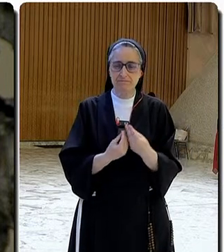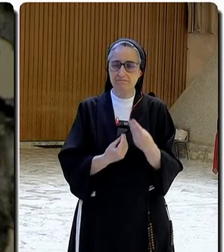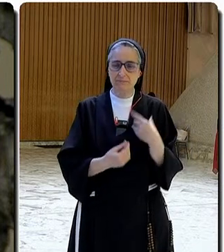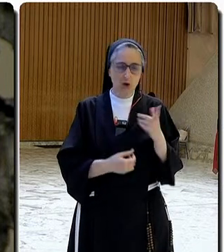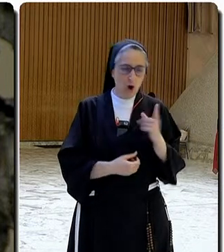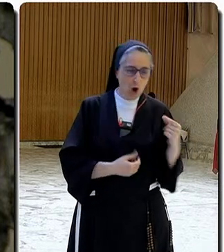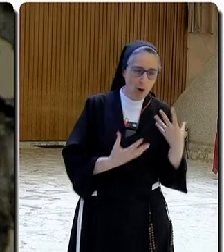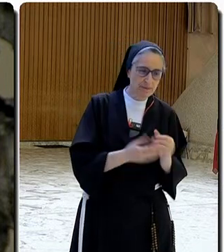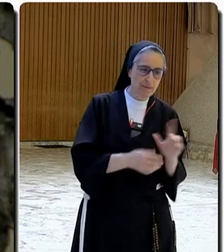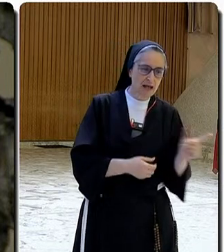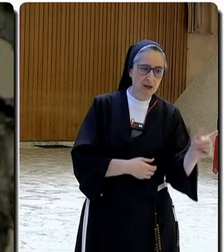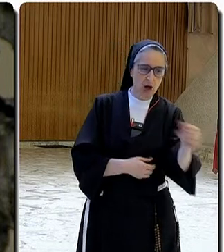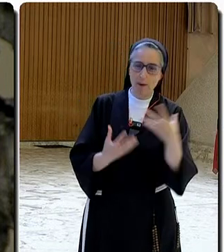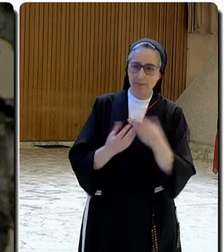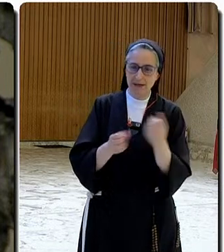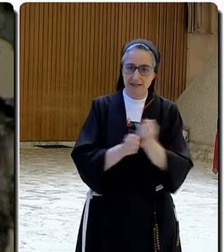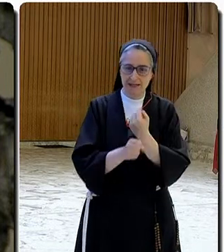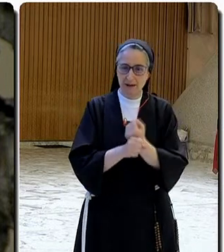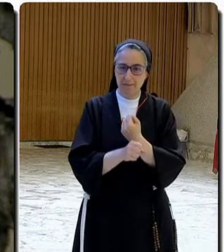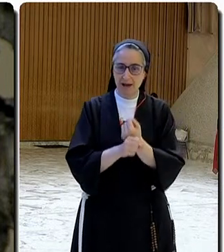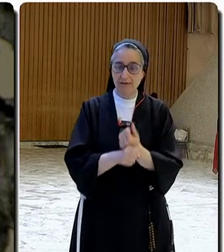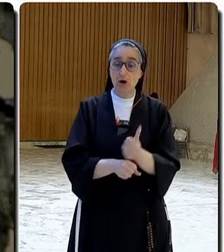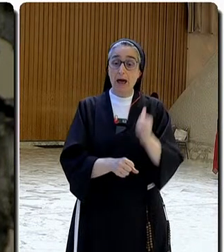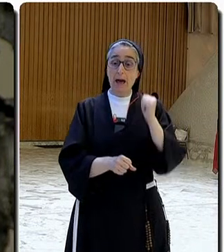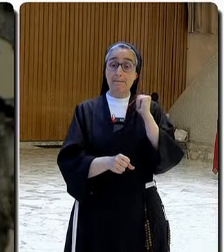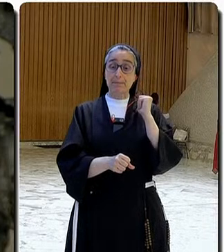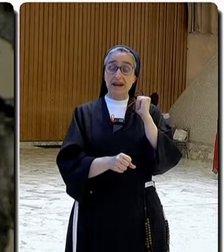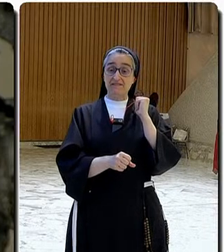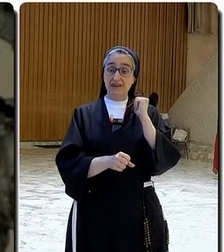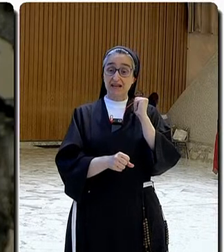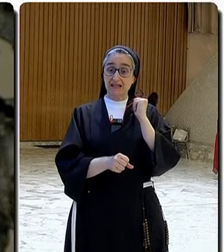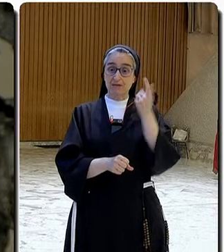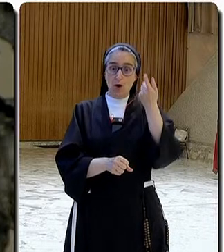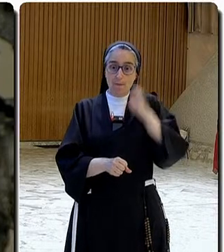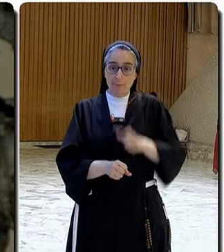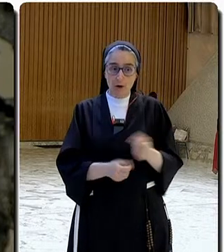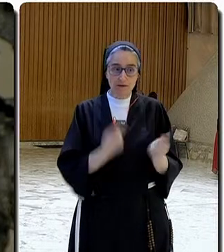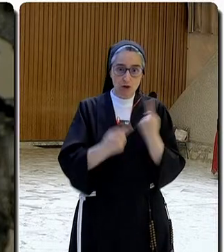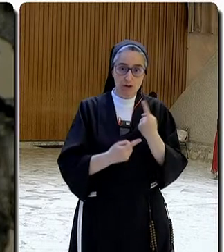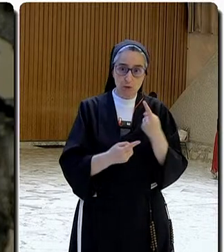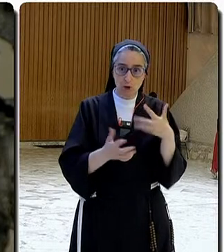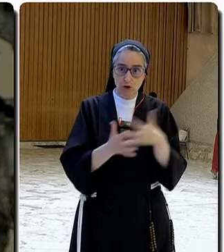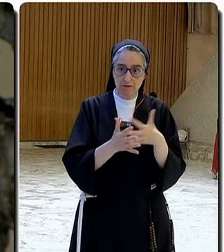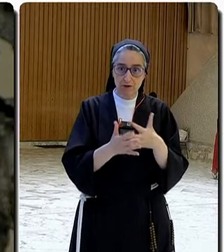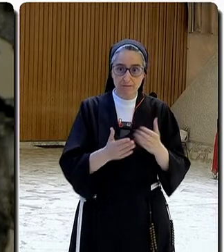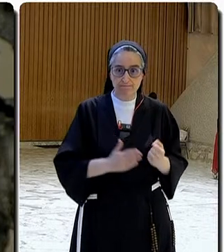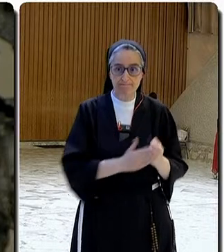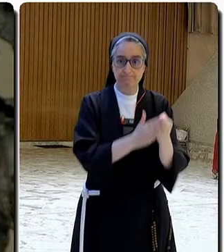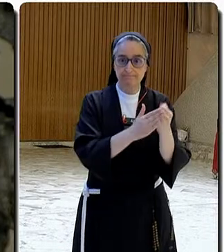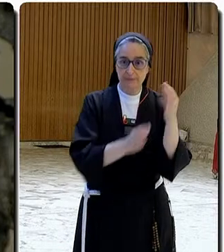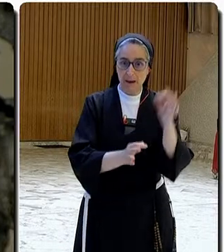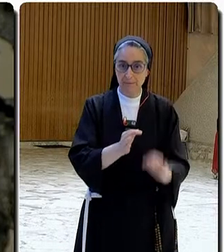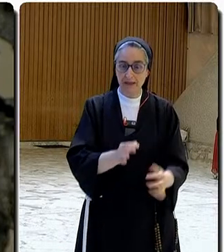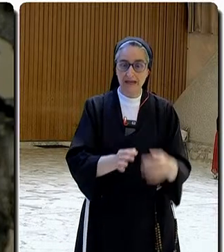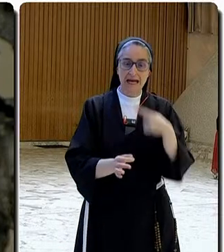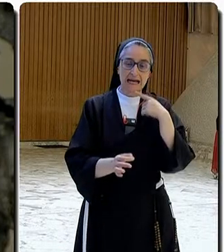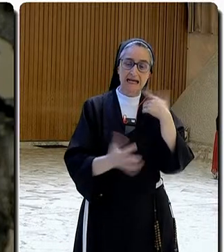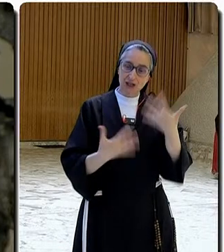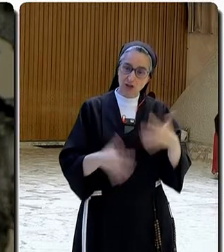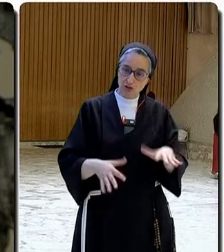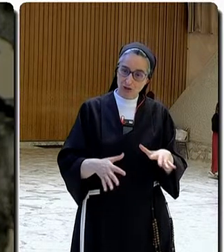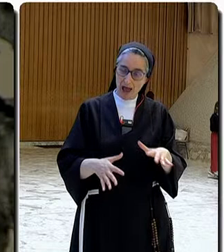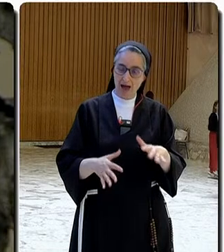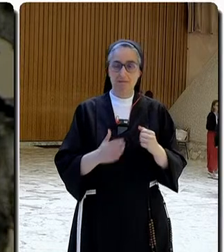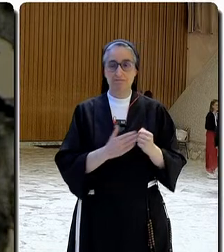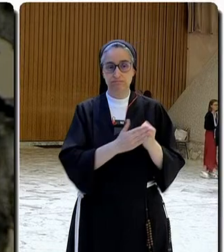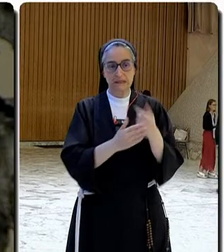coniugi in modo preventivo per rafforzare le future famiglie e quelle già esistenti.